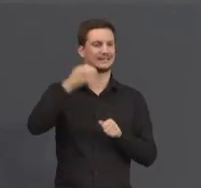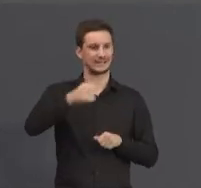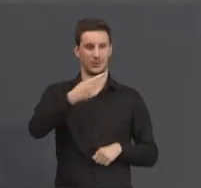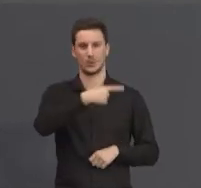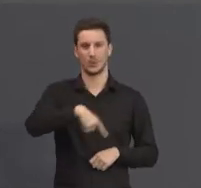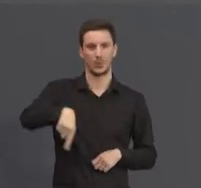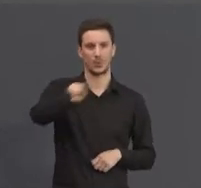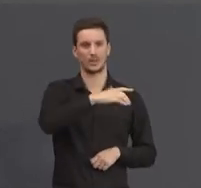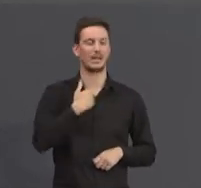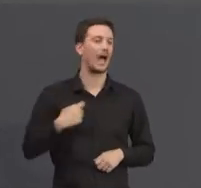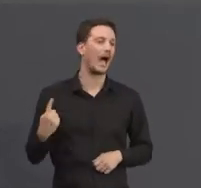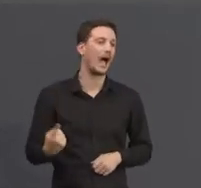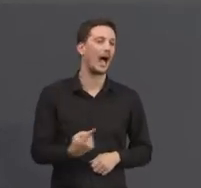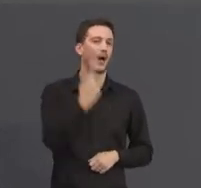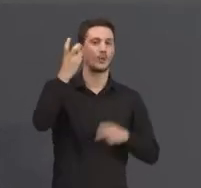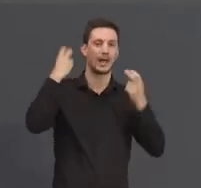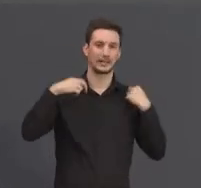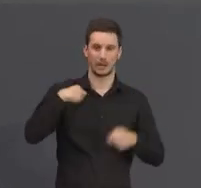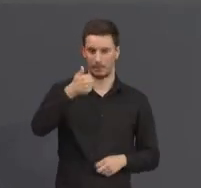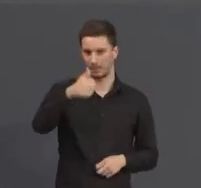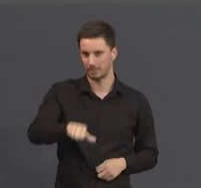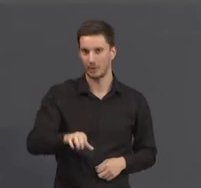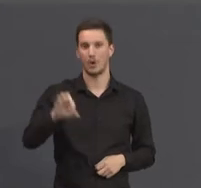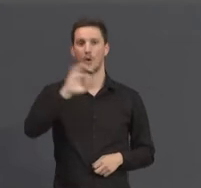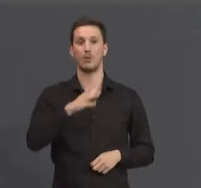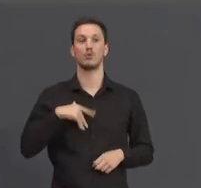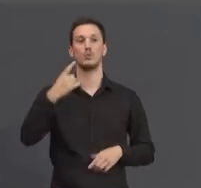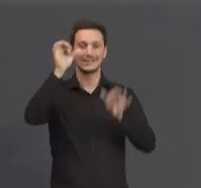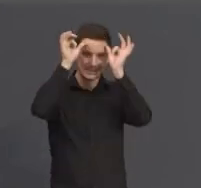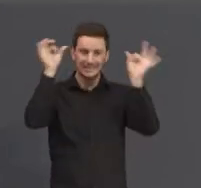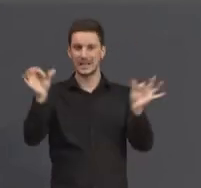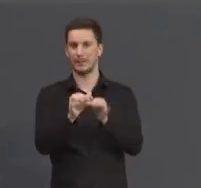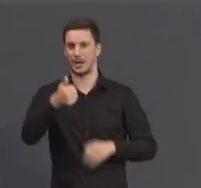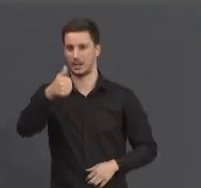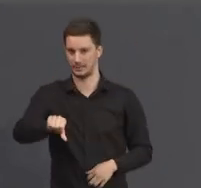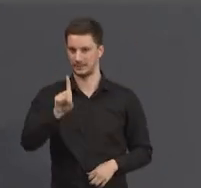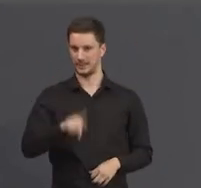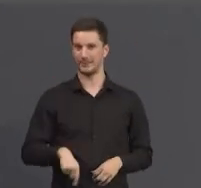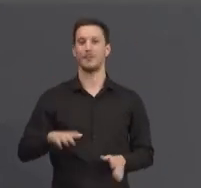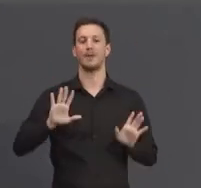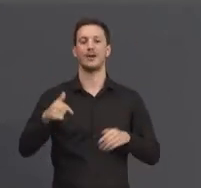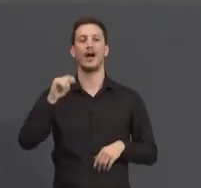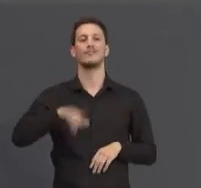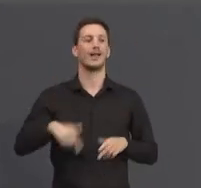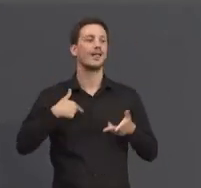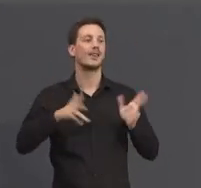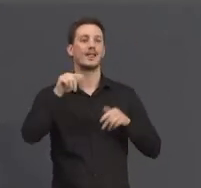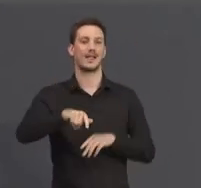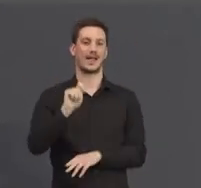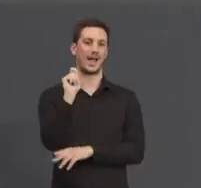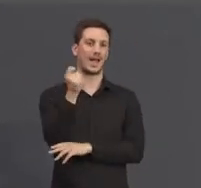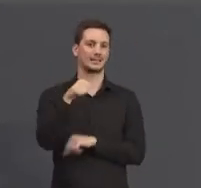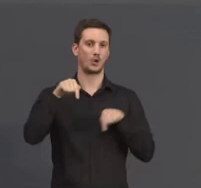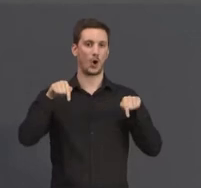que heu suspès algun examen o fins i tot algun seminari, però això no us ha impedit pas ser amb èxit